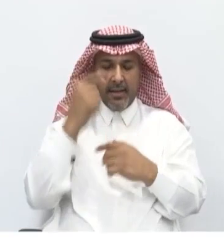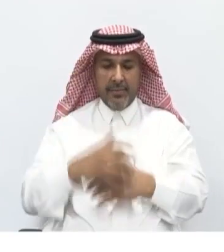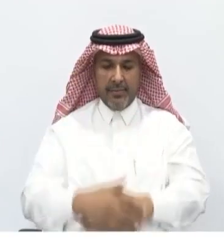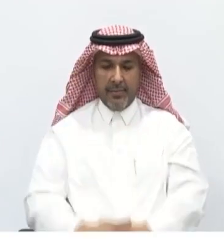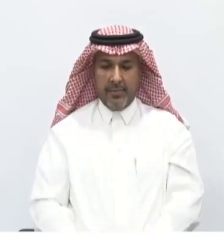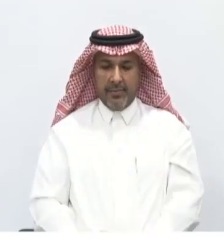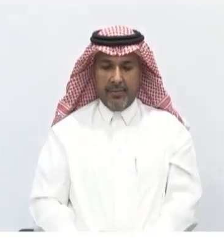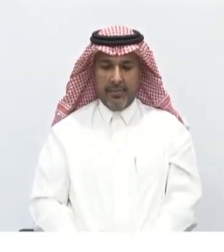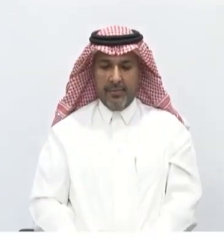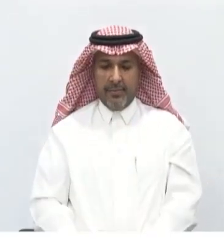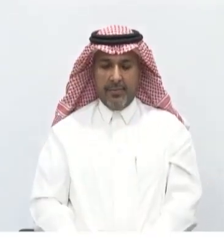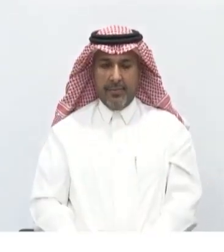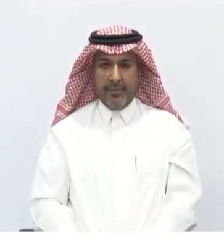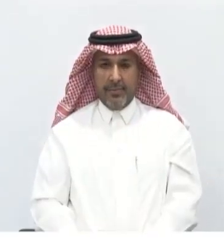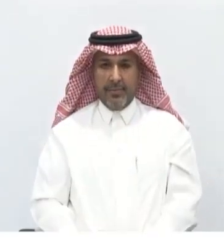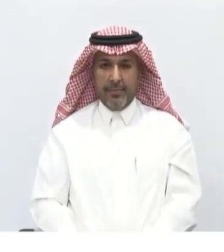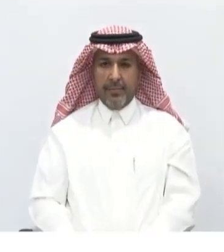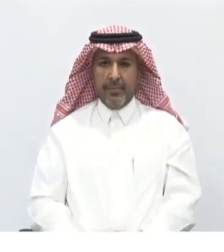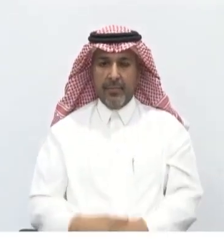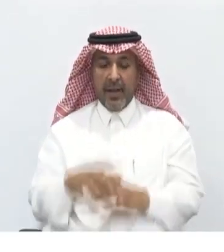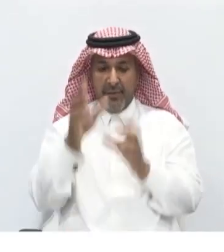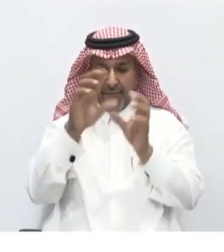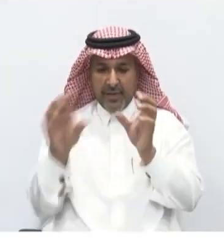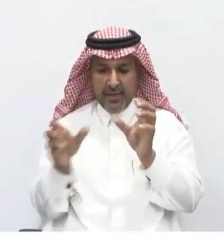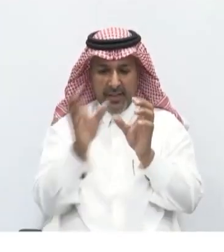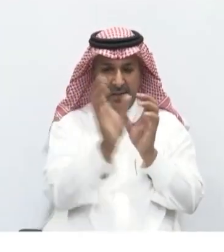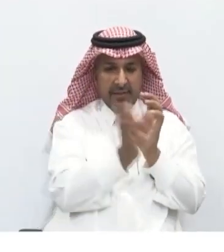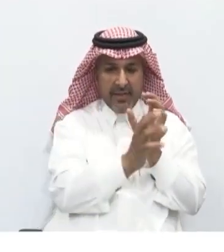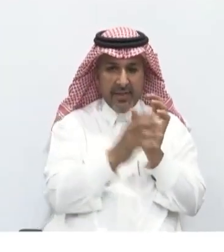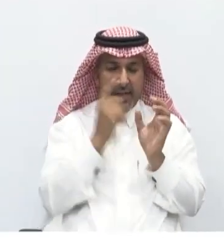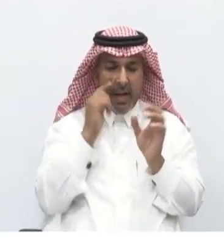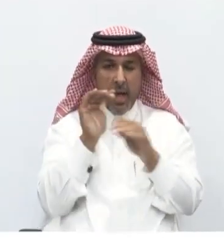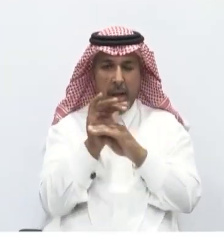صنف طرق تفسير المعادله الكيميائيه الموزونه